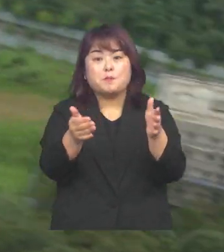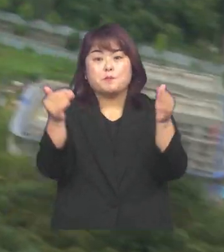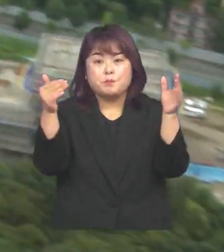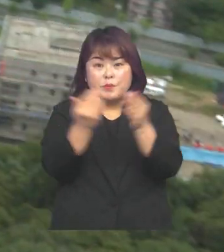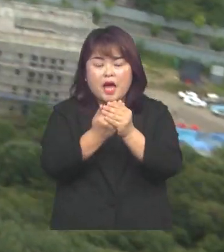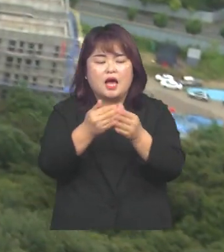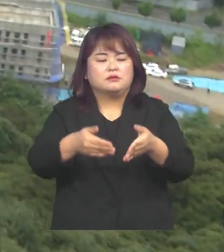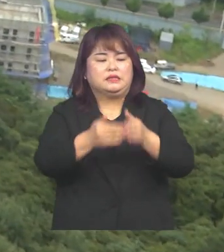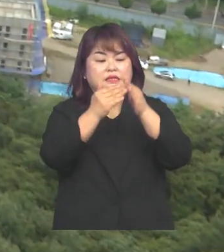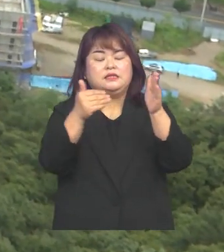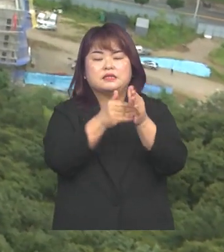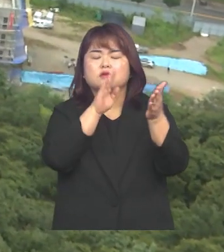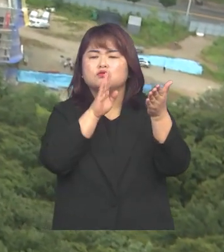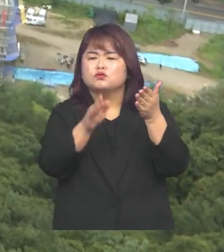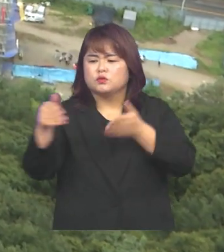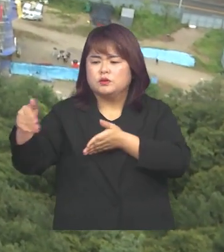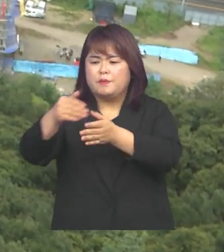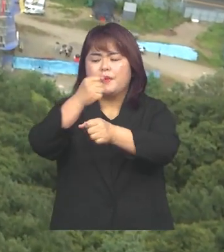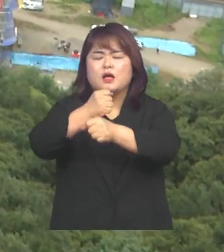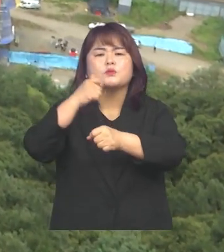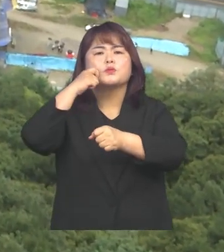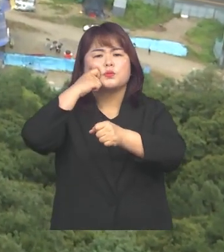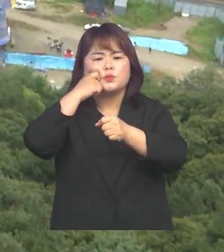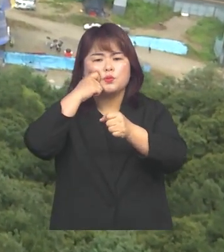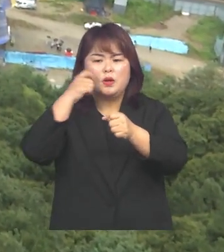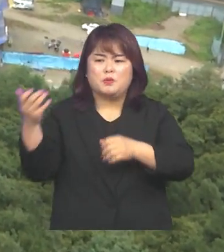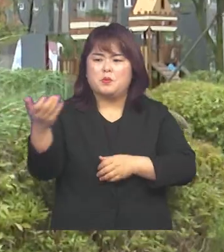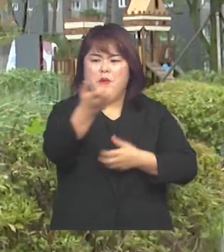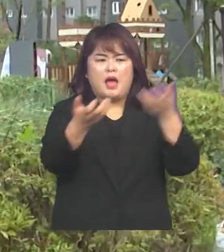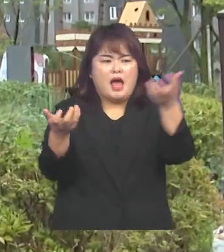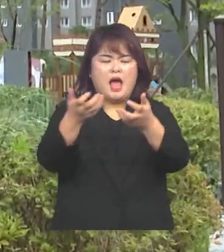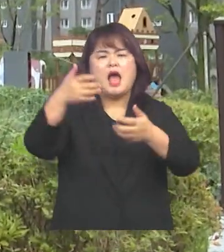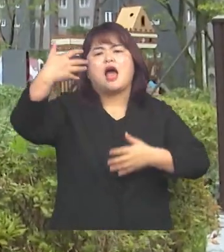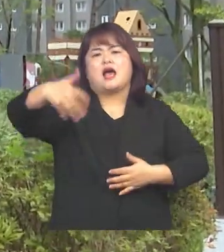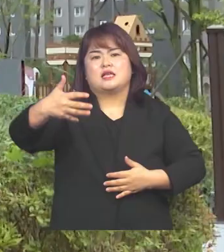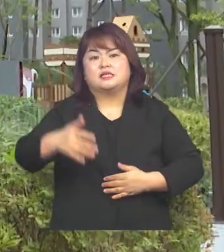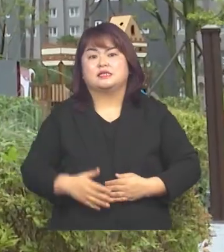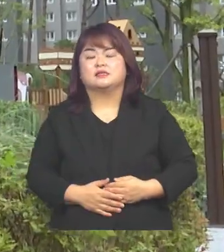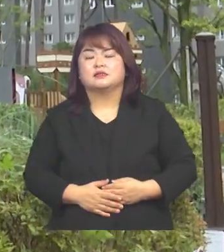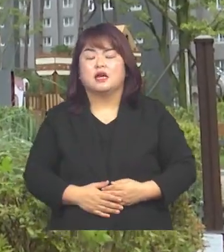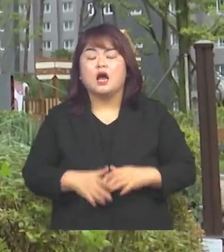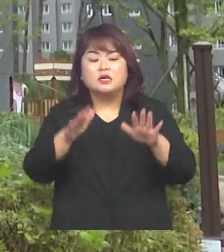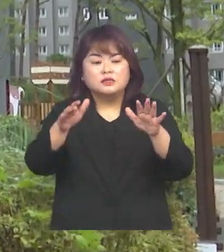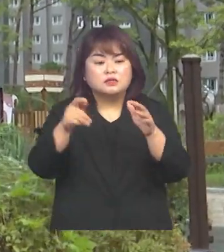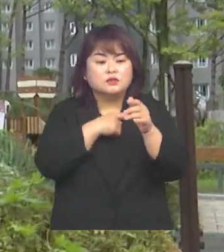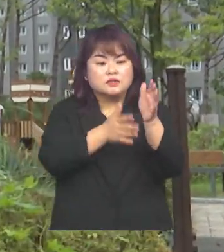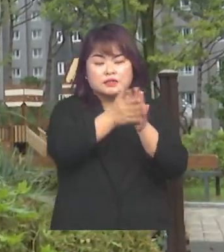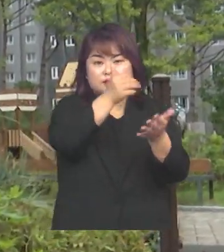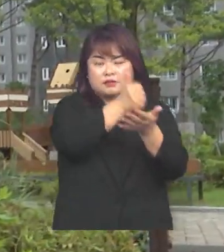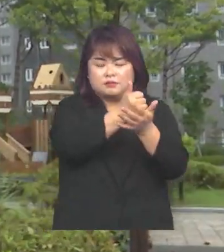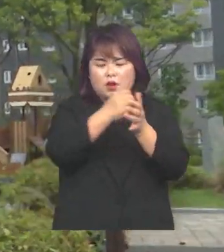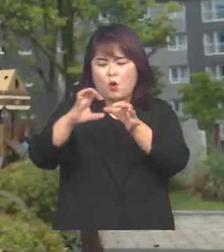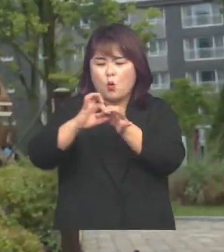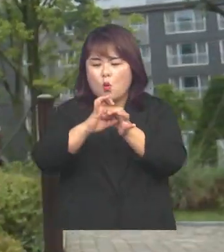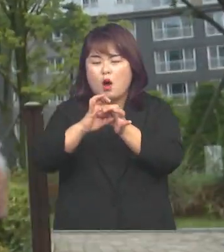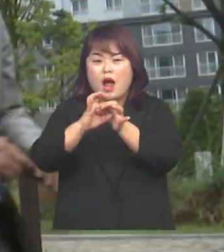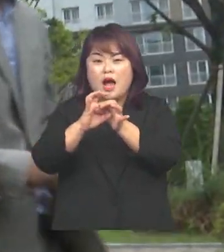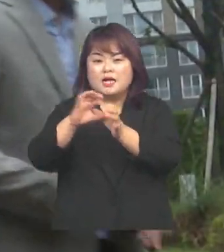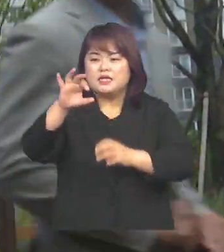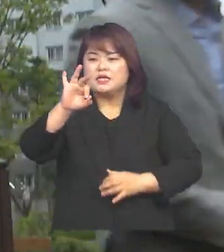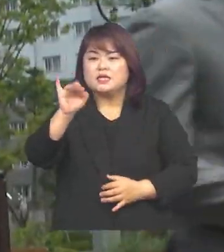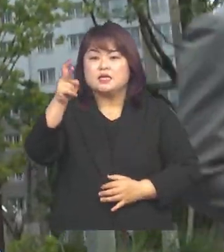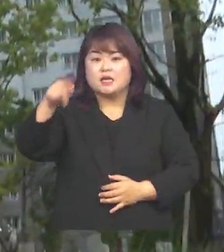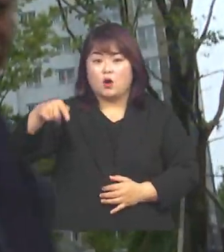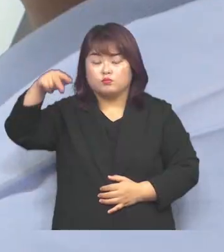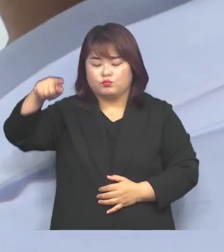완공됐으나 진출입로를 마련하지 못해 입주가 미뤄졌습니다. 이상일 용인특례시장은 인접한 역부기 근린공원